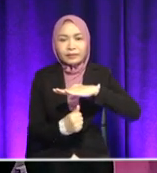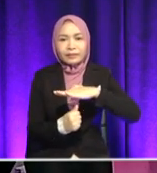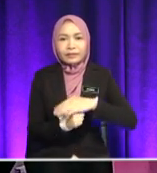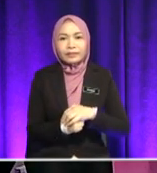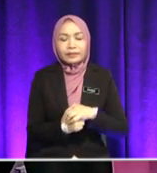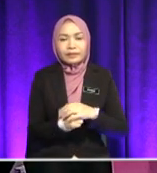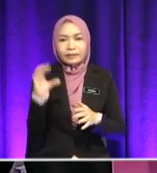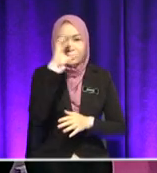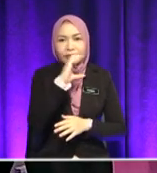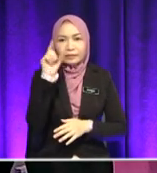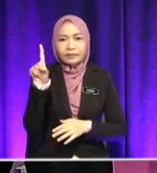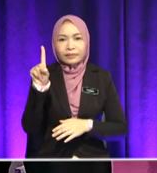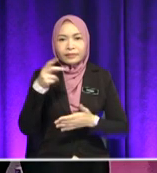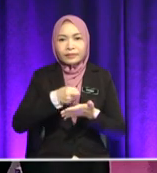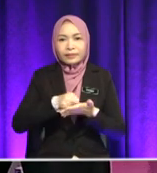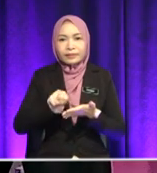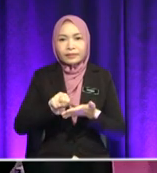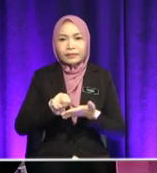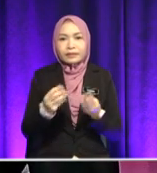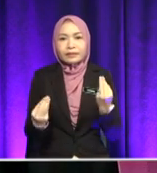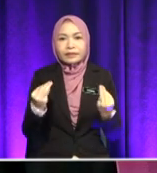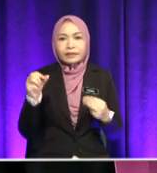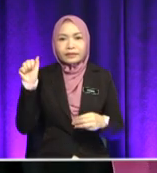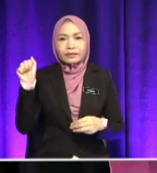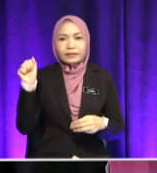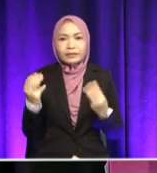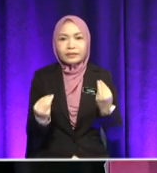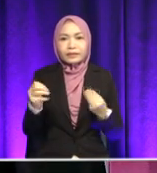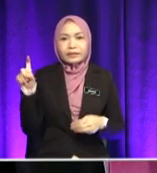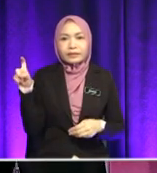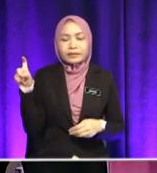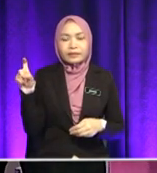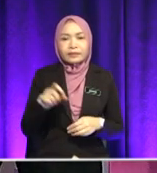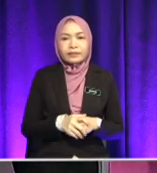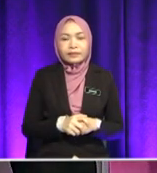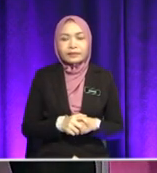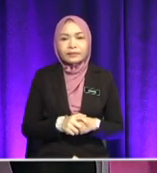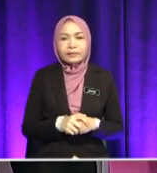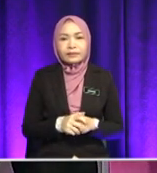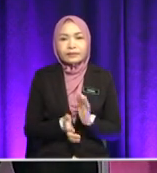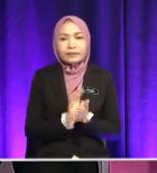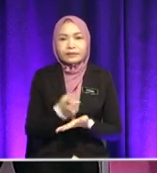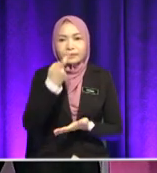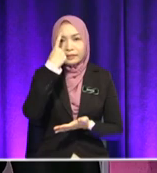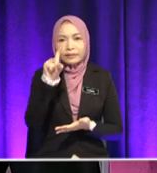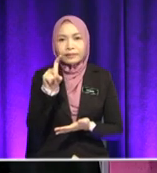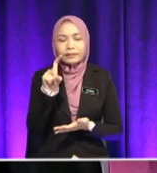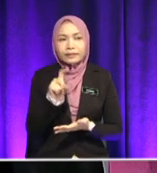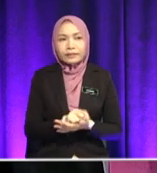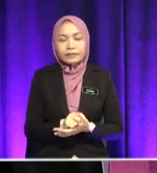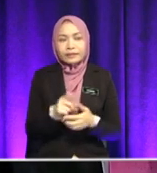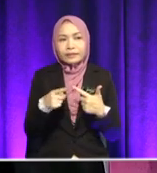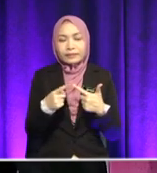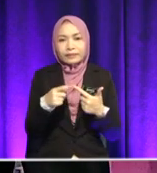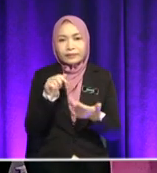mencari suatu nilai mencari cari X gitu Oke jadi untuk yang kedua ini dapat melaksanakan dan menyelesaikan